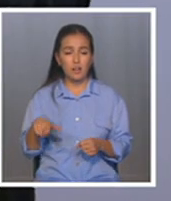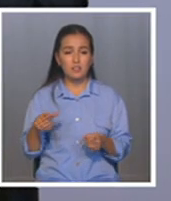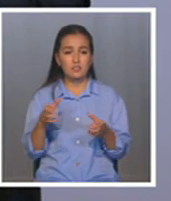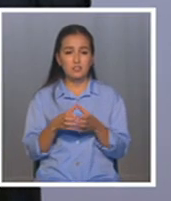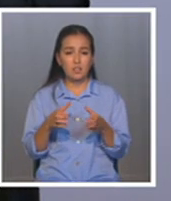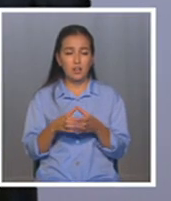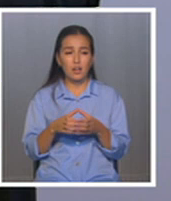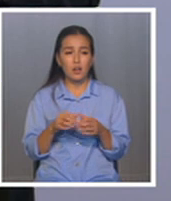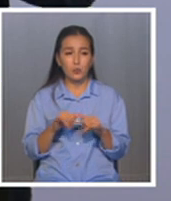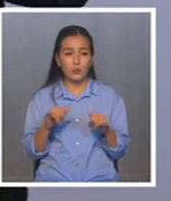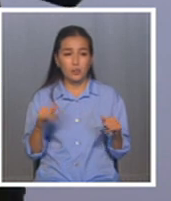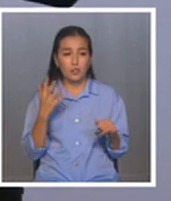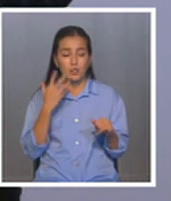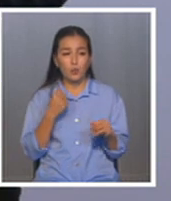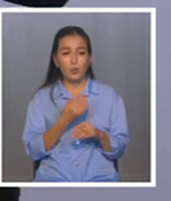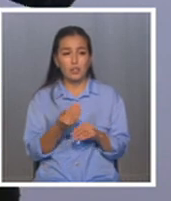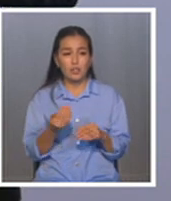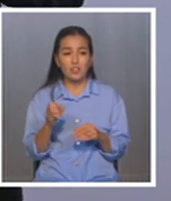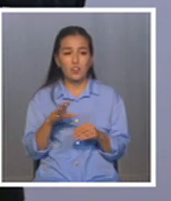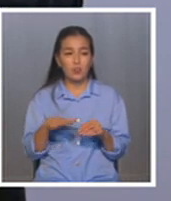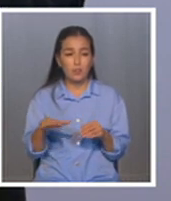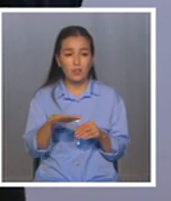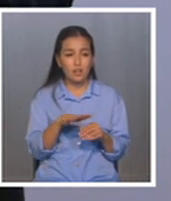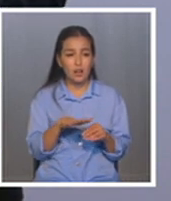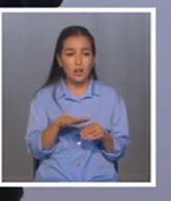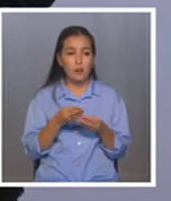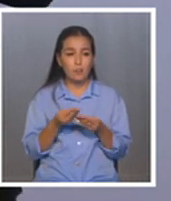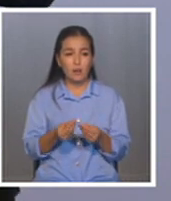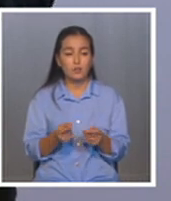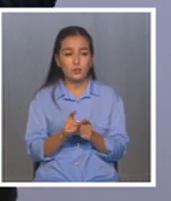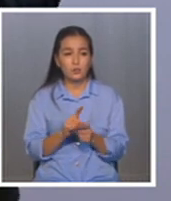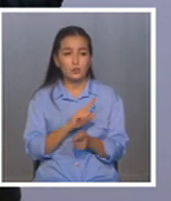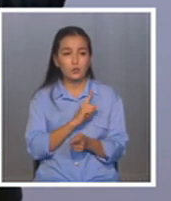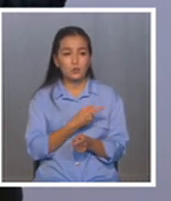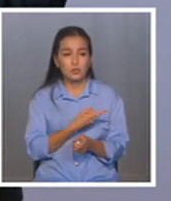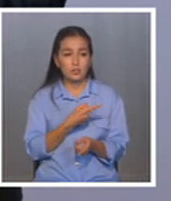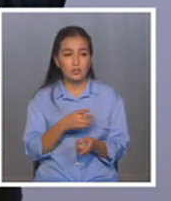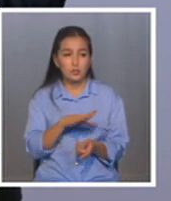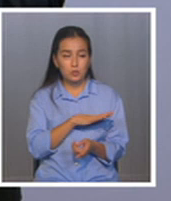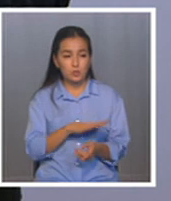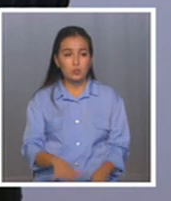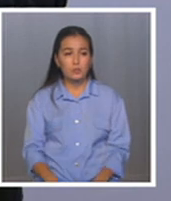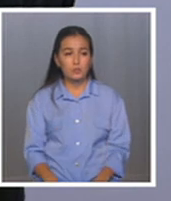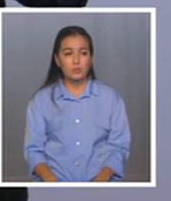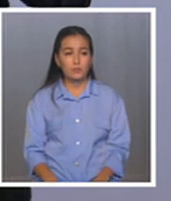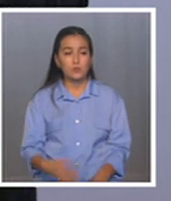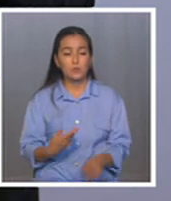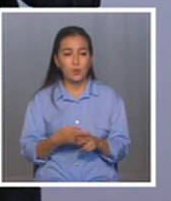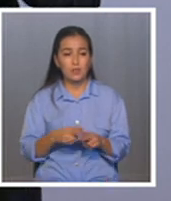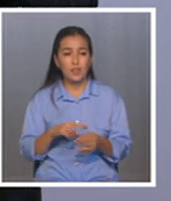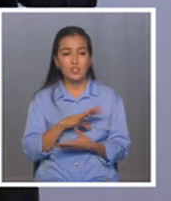өскен сайын, олардың Еуропадағы ықпалы да күшейе түсті. Соның